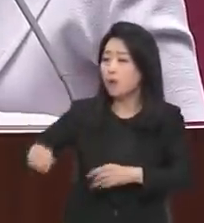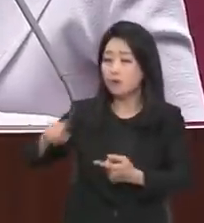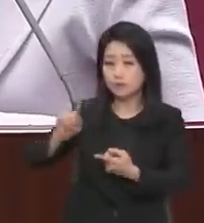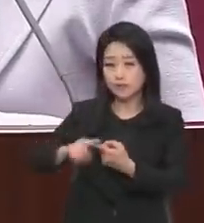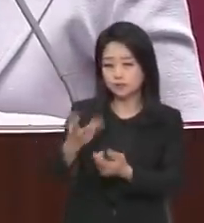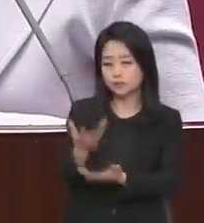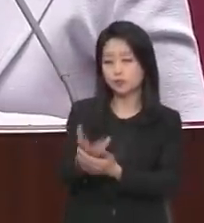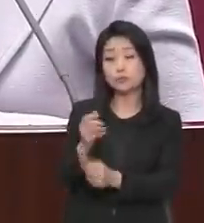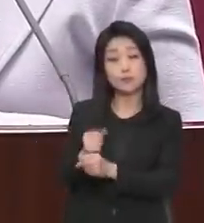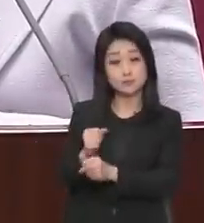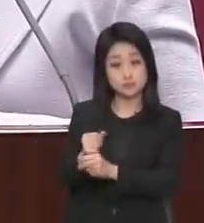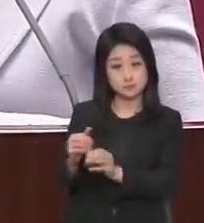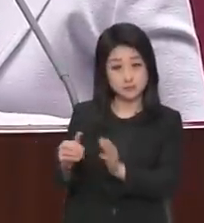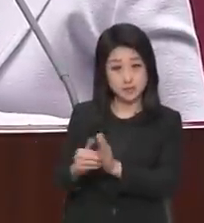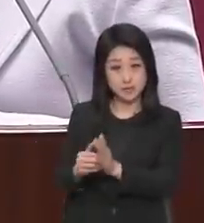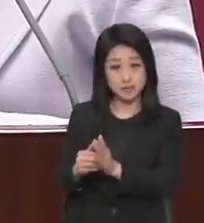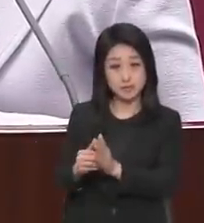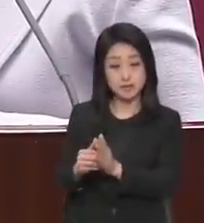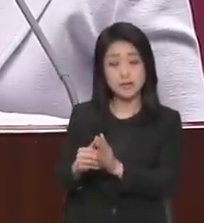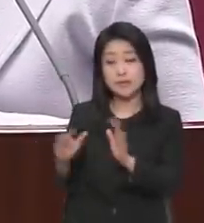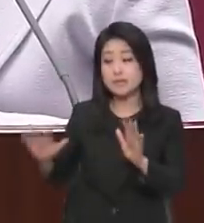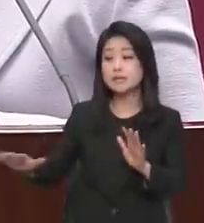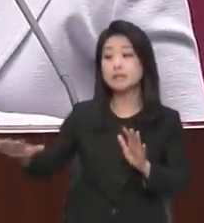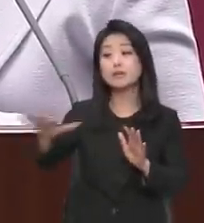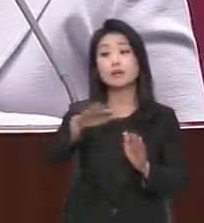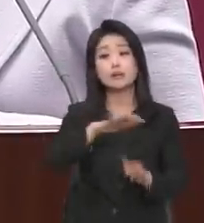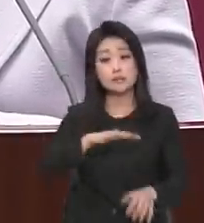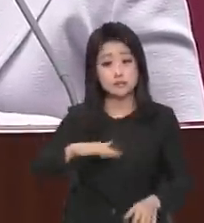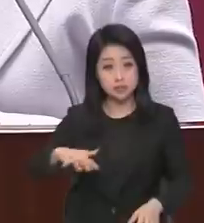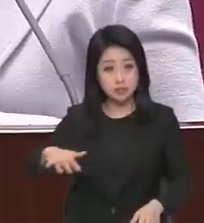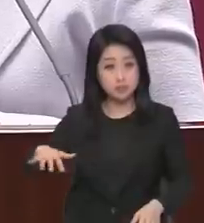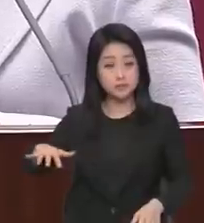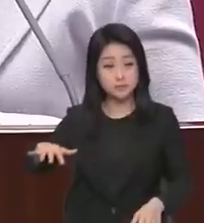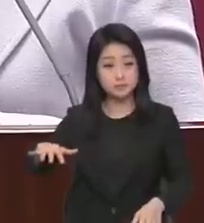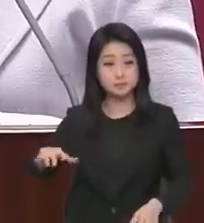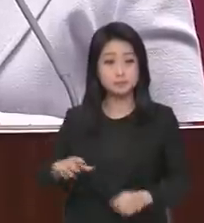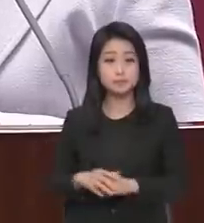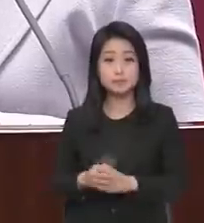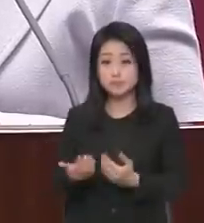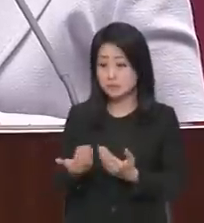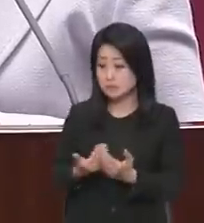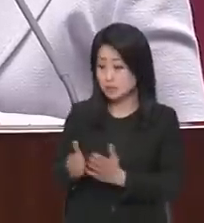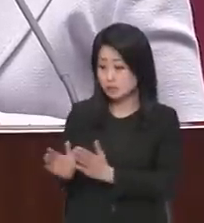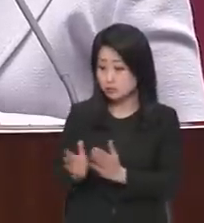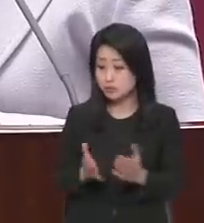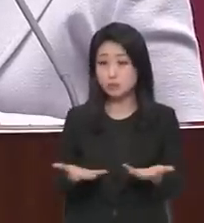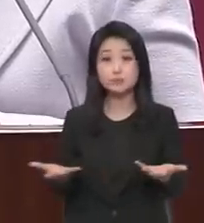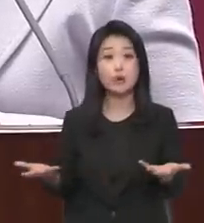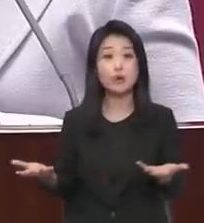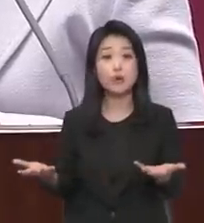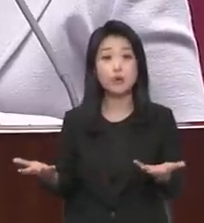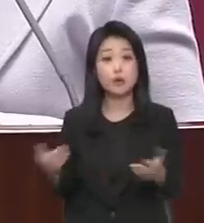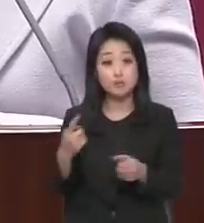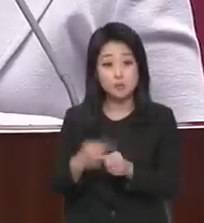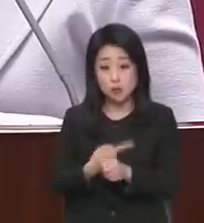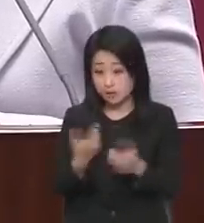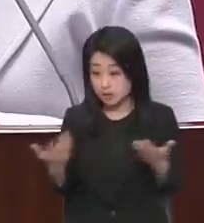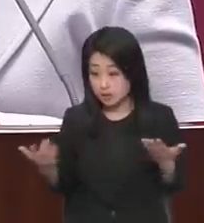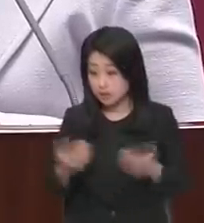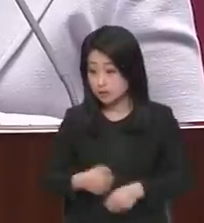당연한 일입니다. 만약에 우리 공직사회나 유관기관에서 그런 검토를 하고 있지 않다면 그건